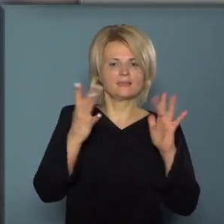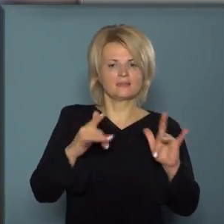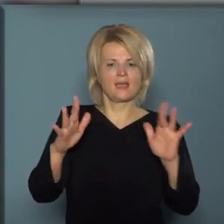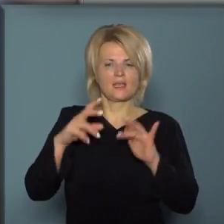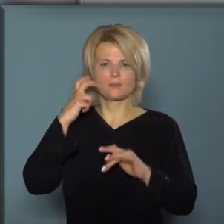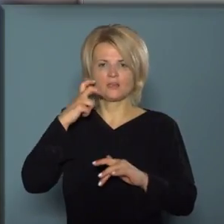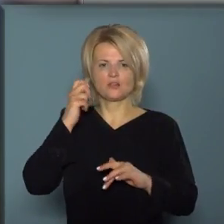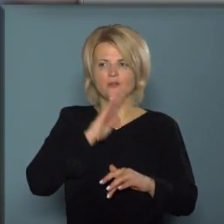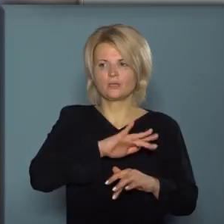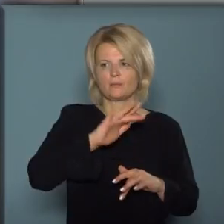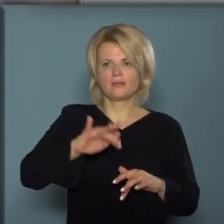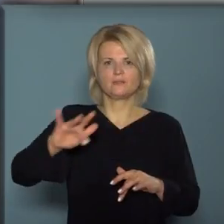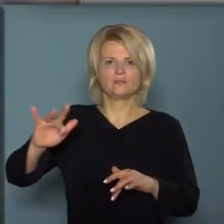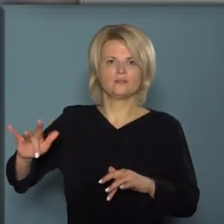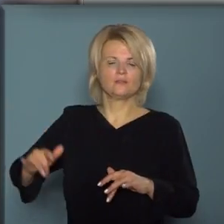Pesterzsébetnek